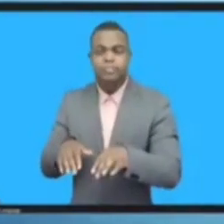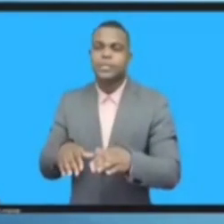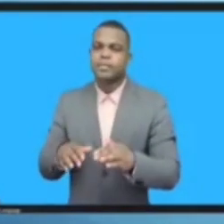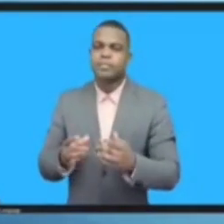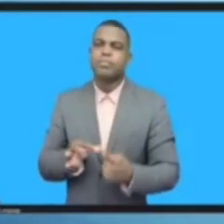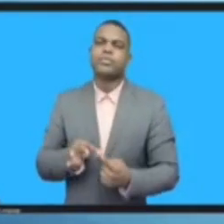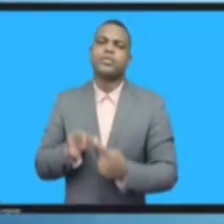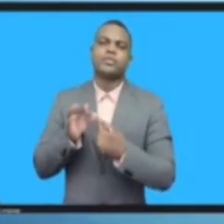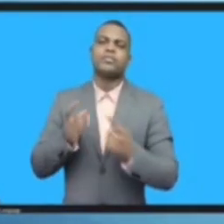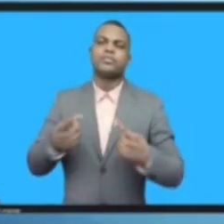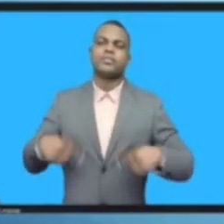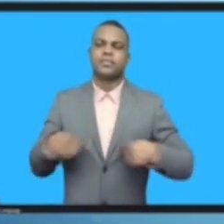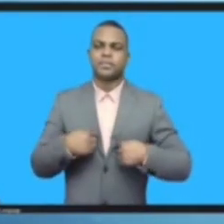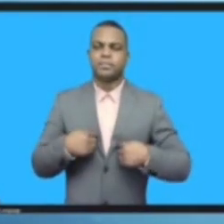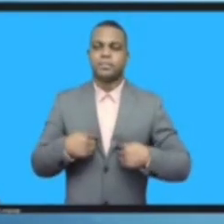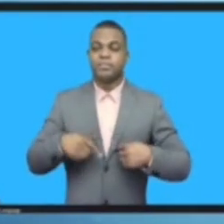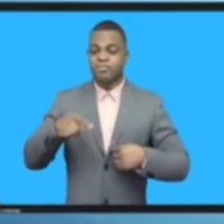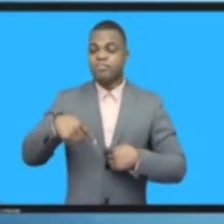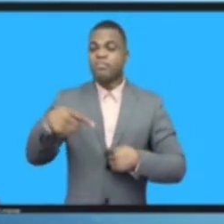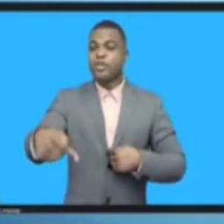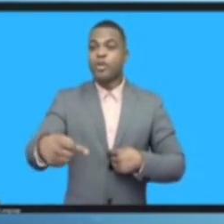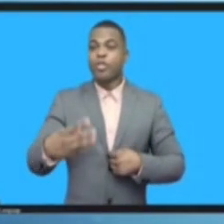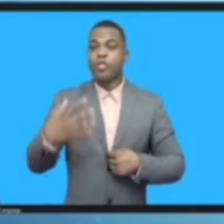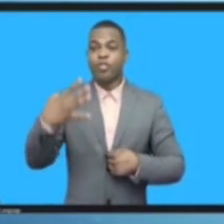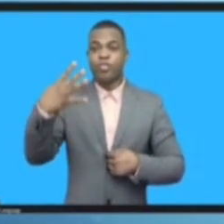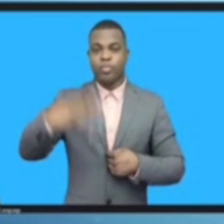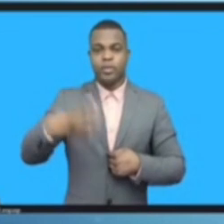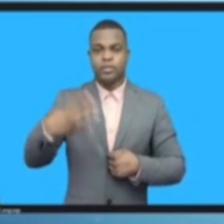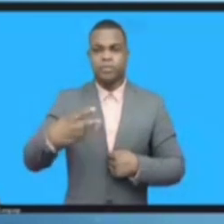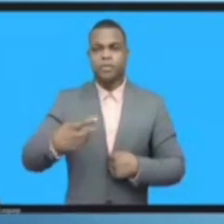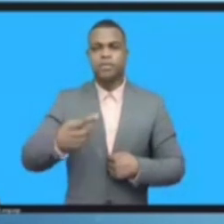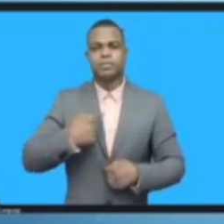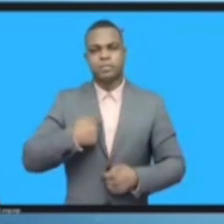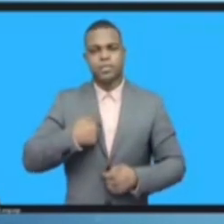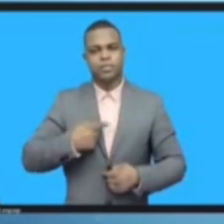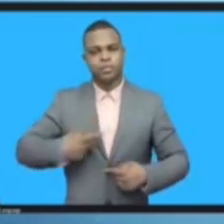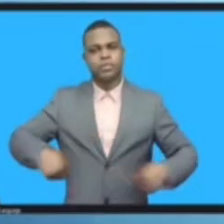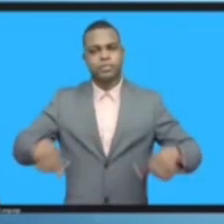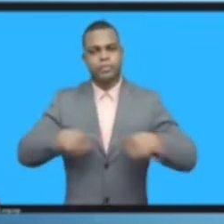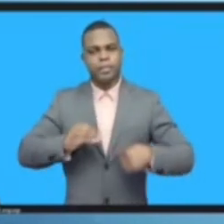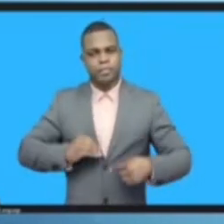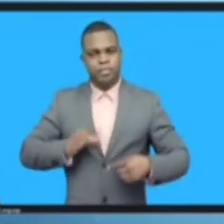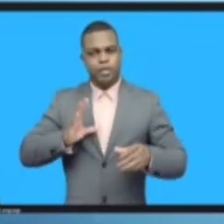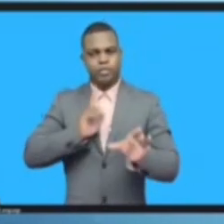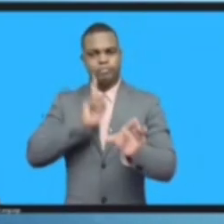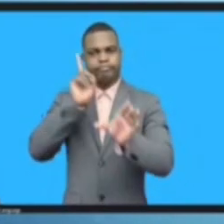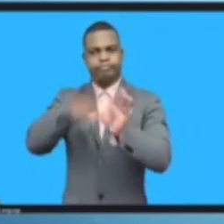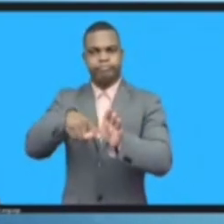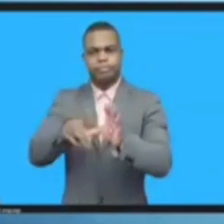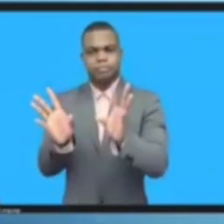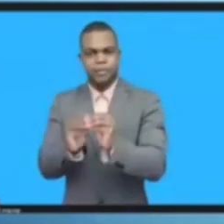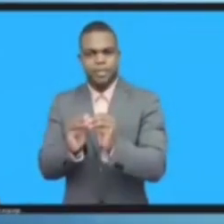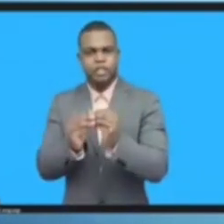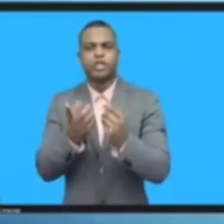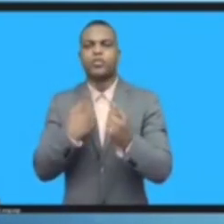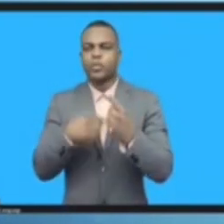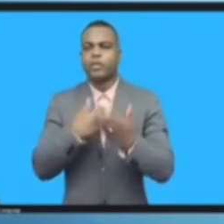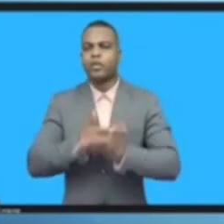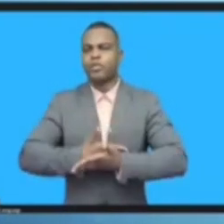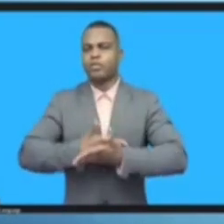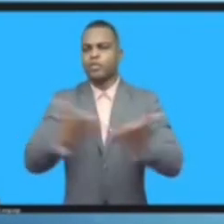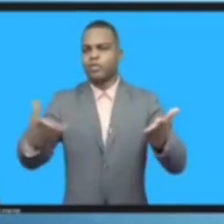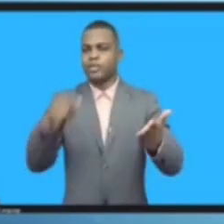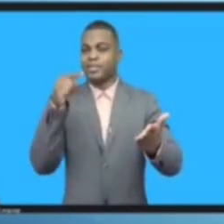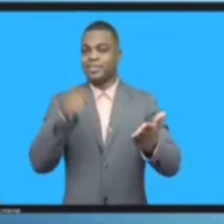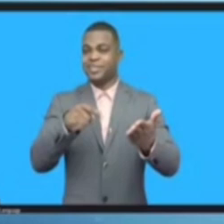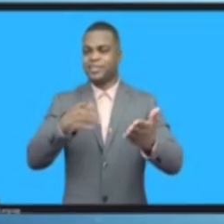coalition numérique pour l'Afrique où l'on va approfondir cette question, surtout pour l'Afrique, notamment appuyée au-delà de 3000 langues